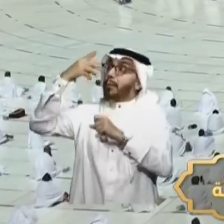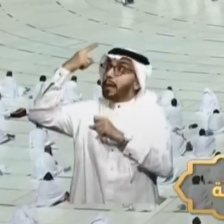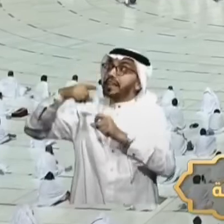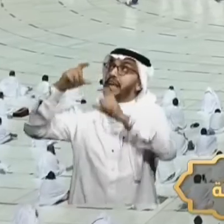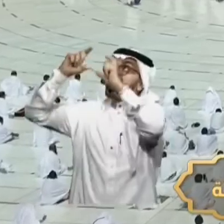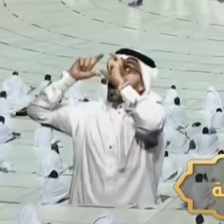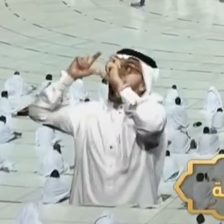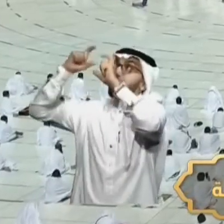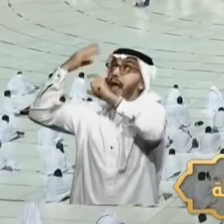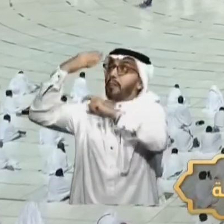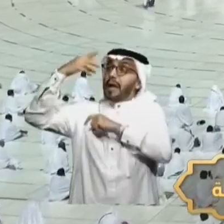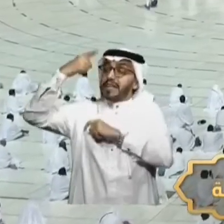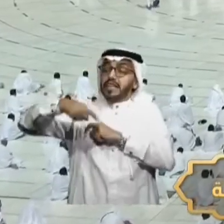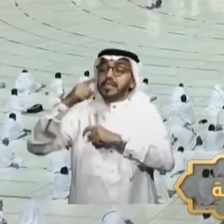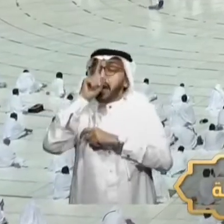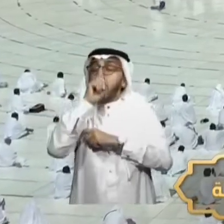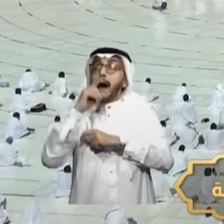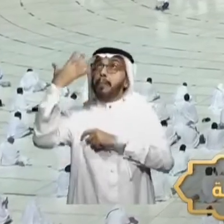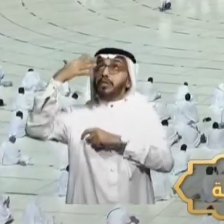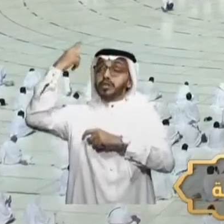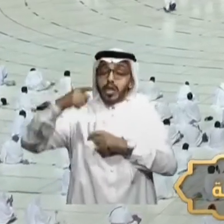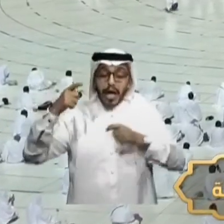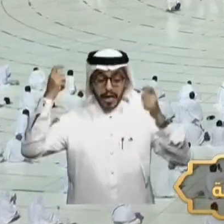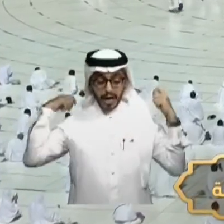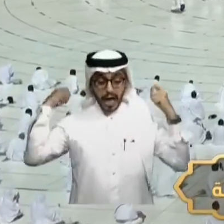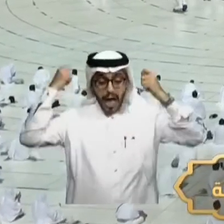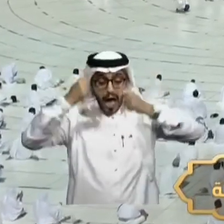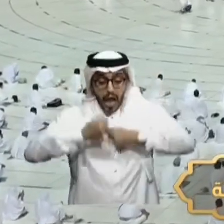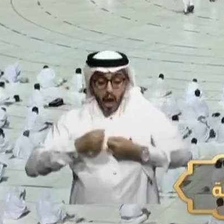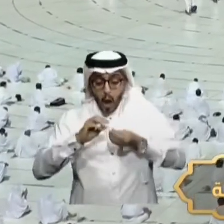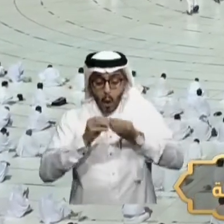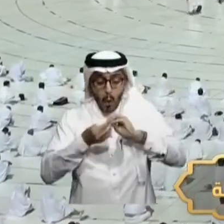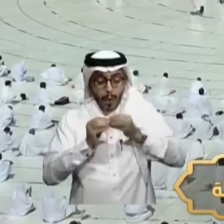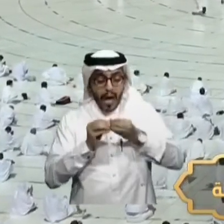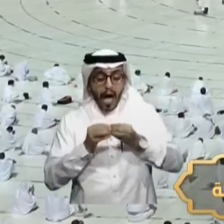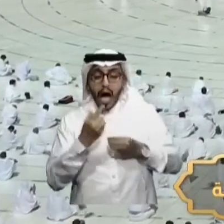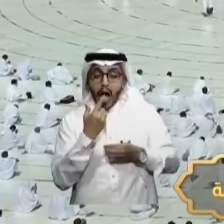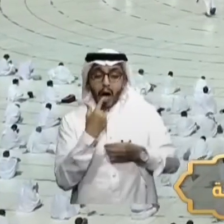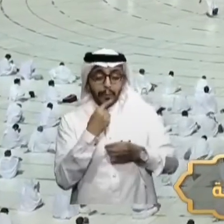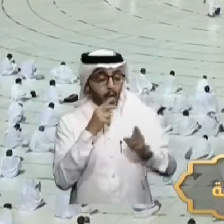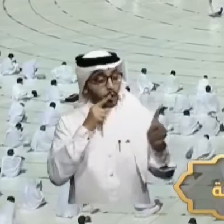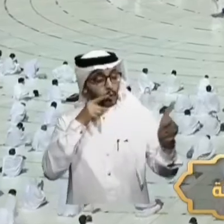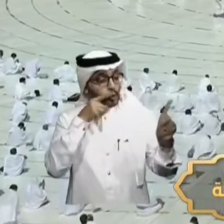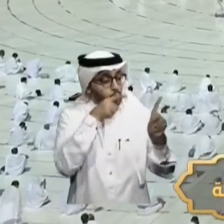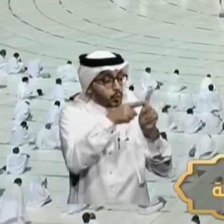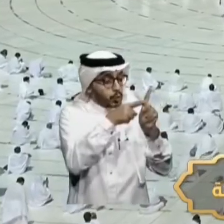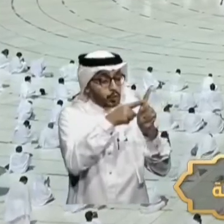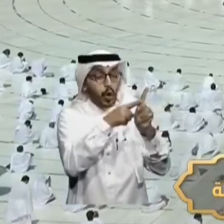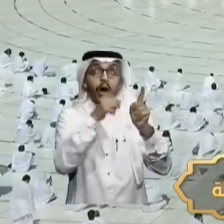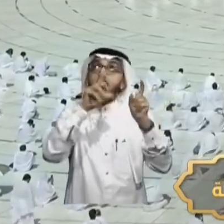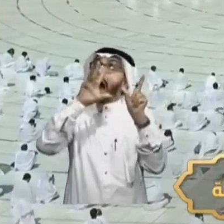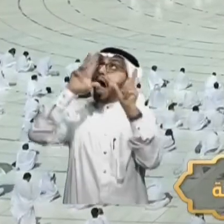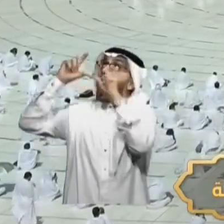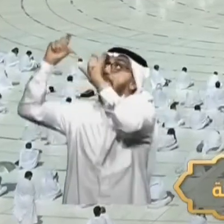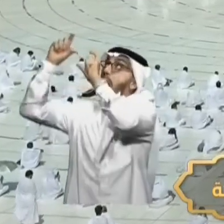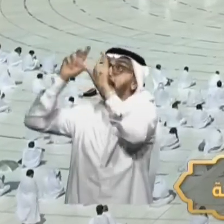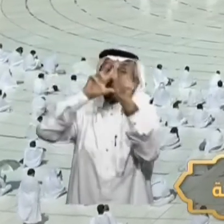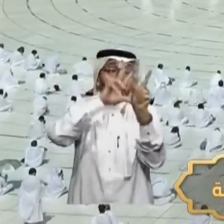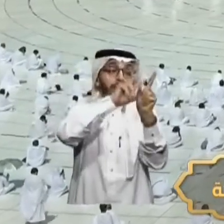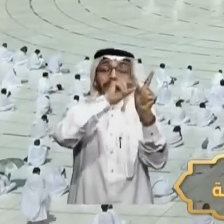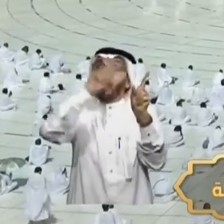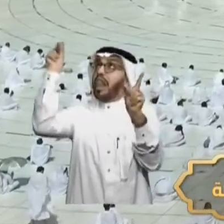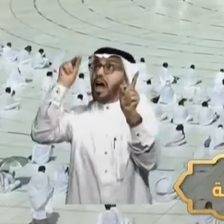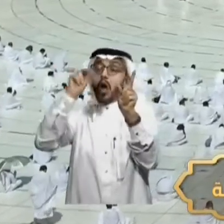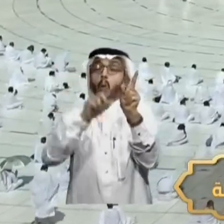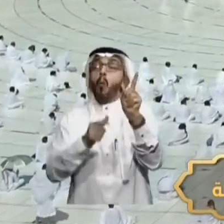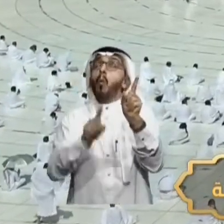أي مقمرة، وعليه حلة حمراء، فجعلت أنظر إليه وإلى القمر، فلهو